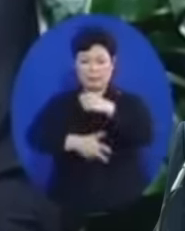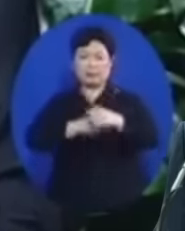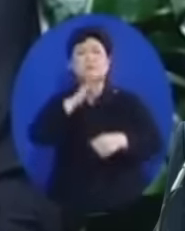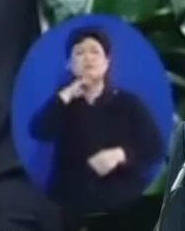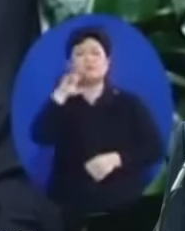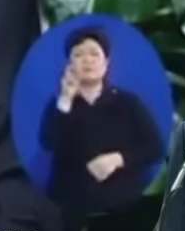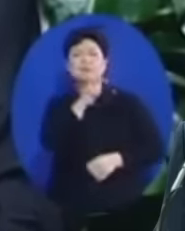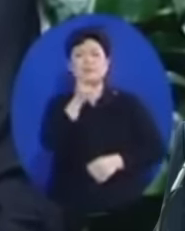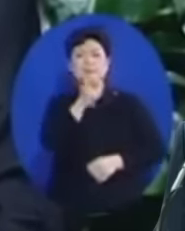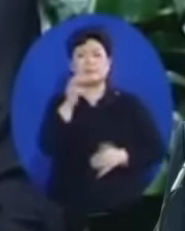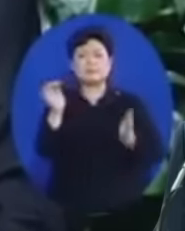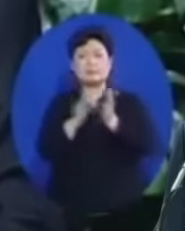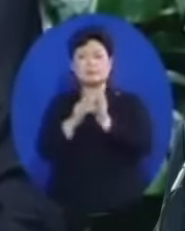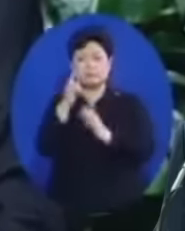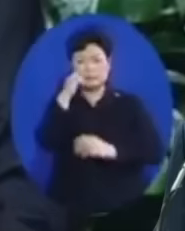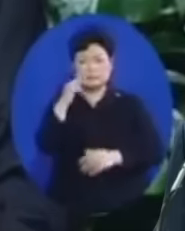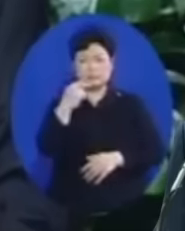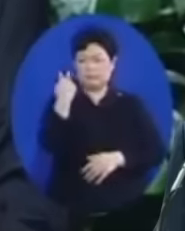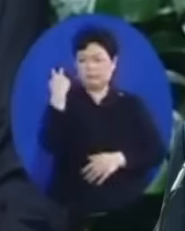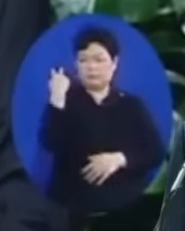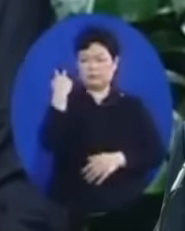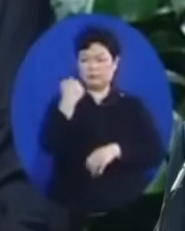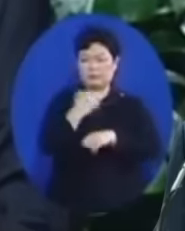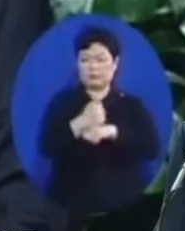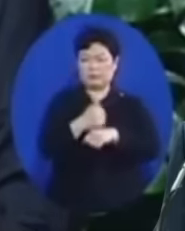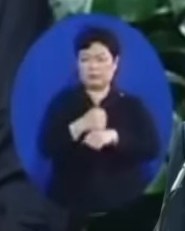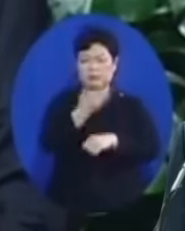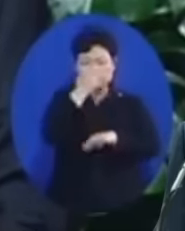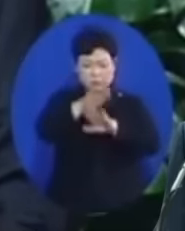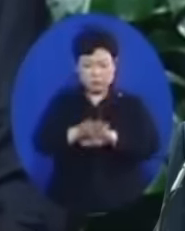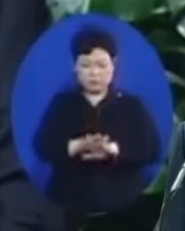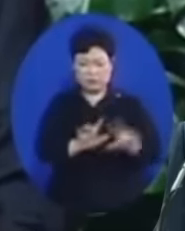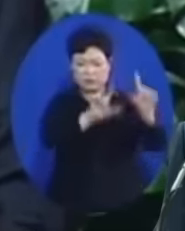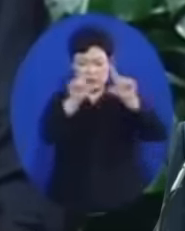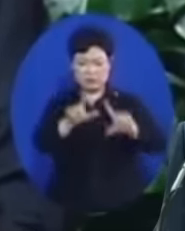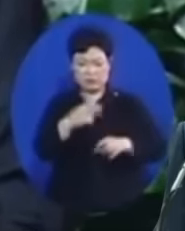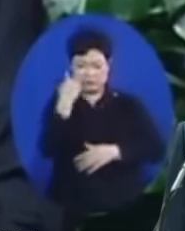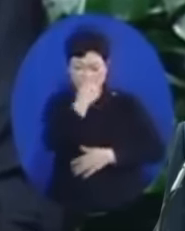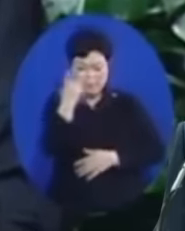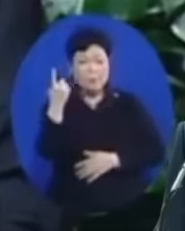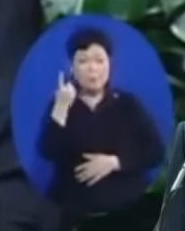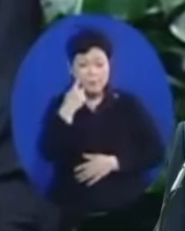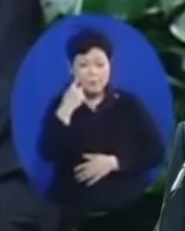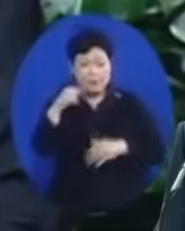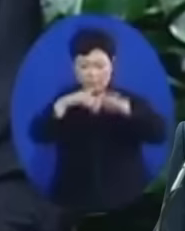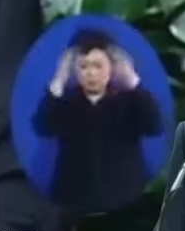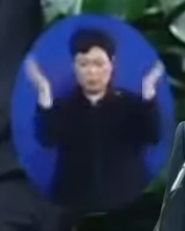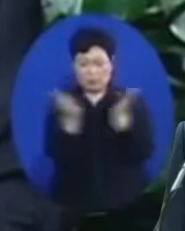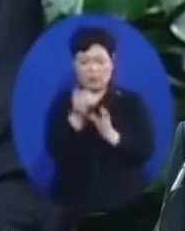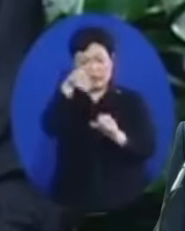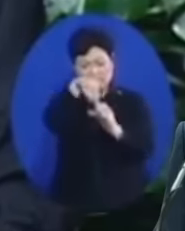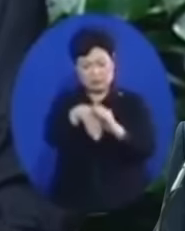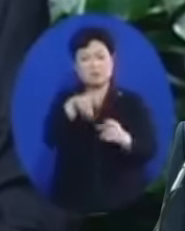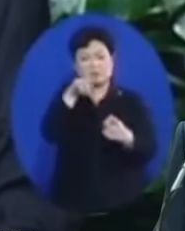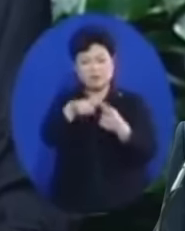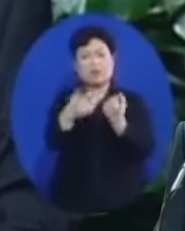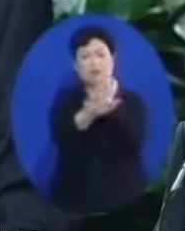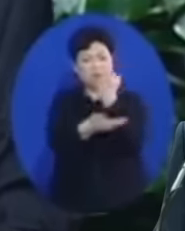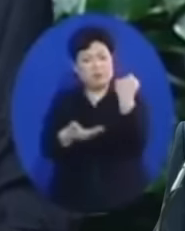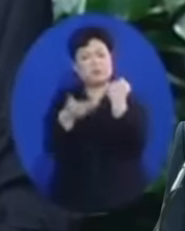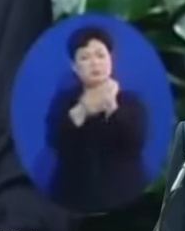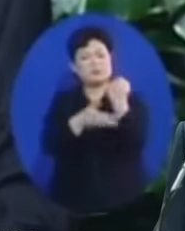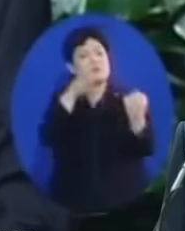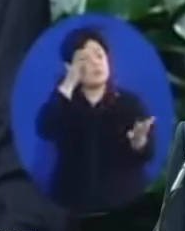70평생을 살아오면서 뒤를 돌아보니 내뿐 아니라 우리 성도들의 삶을 살펴보니 모두 다 심은 대로 거두더라는